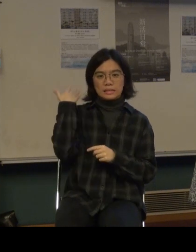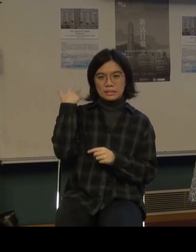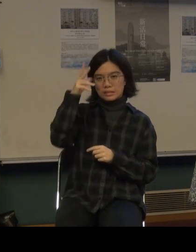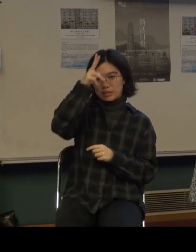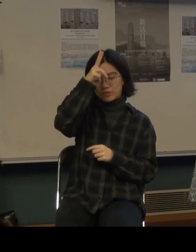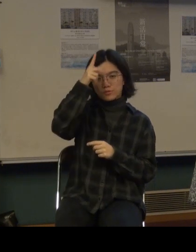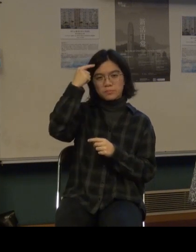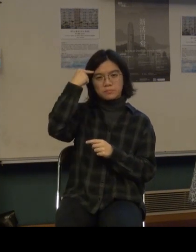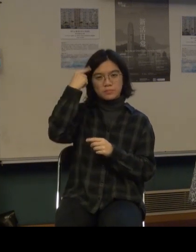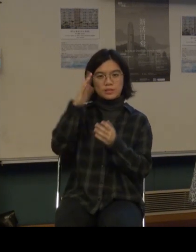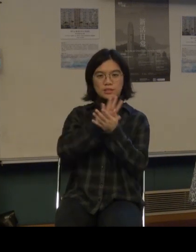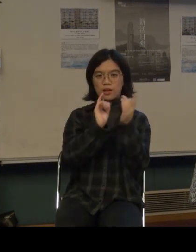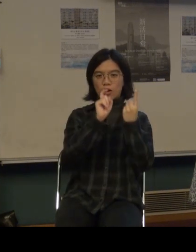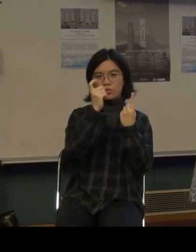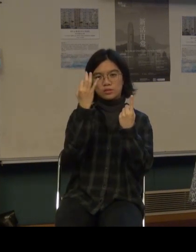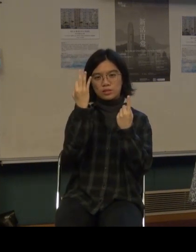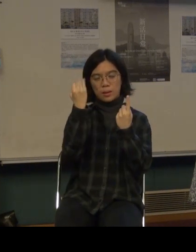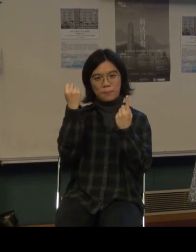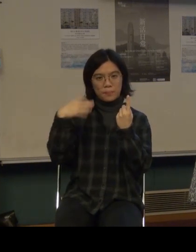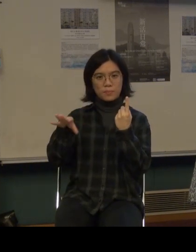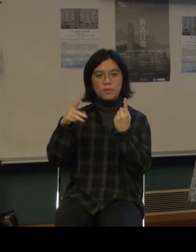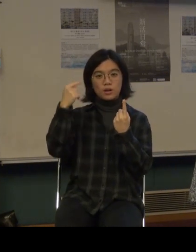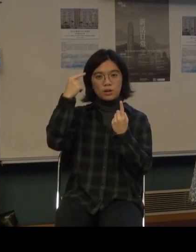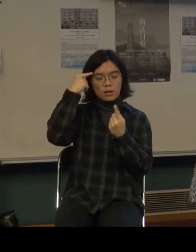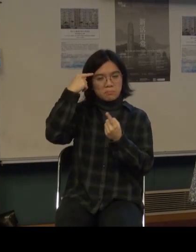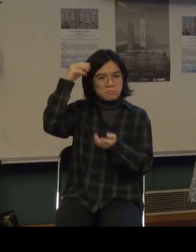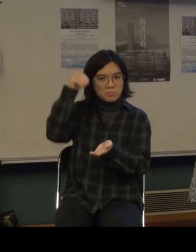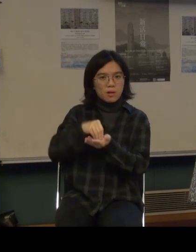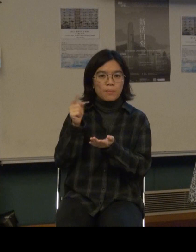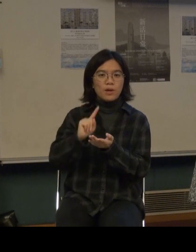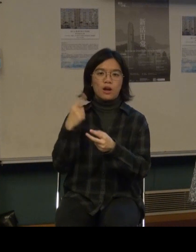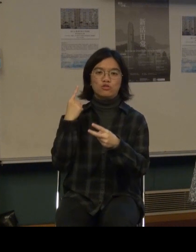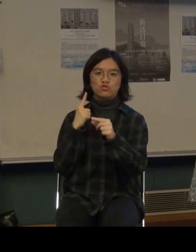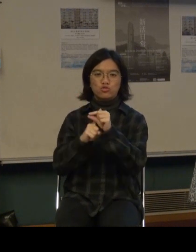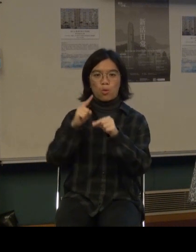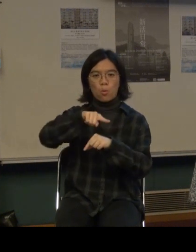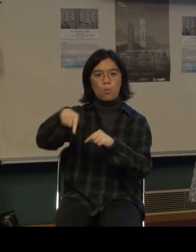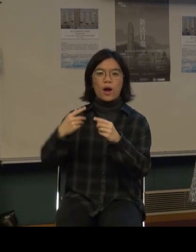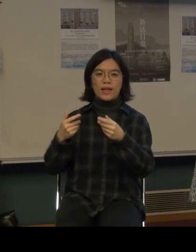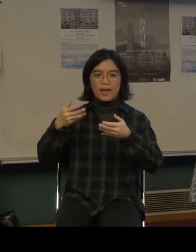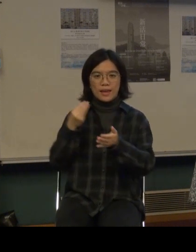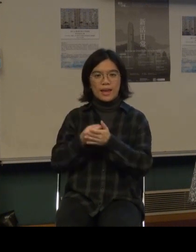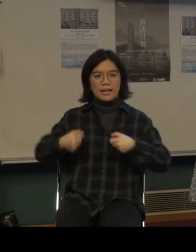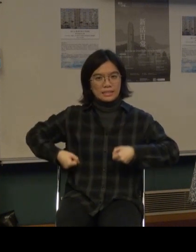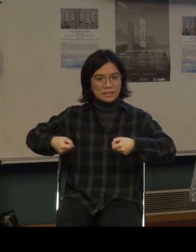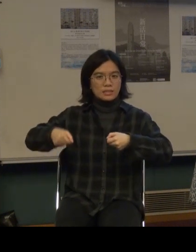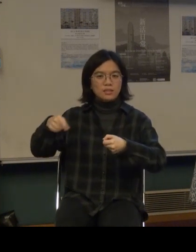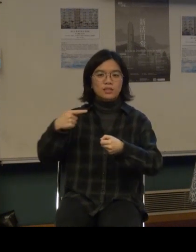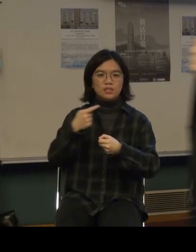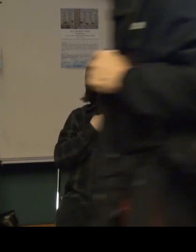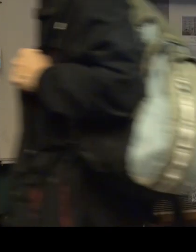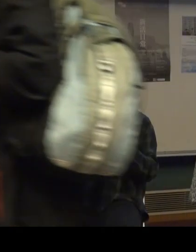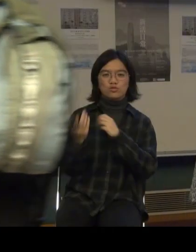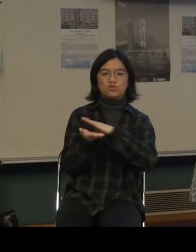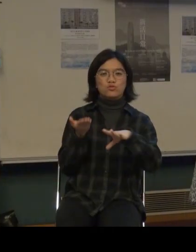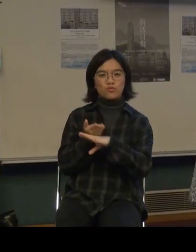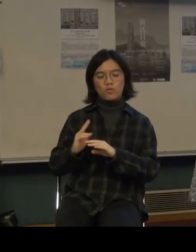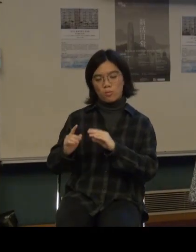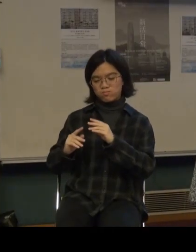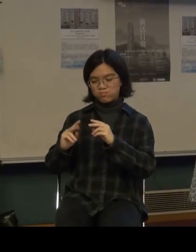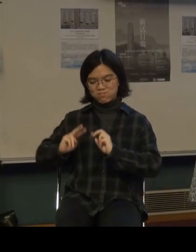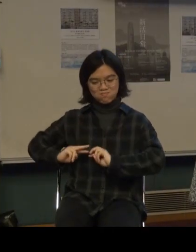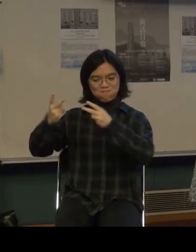實喺1930年代咧就決定咧去重建呢個中環街市。而佢決定重建中環街市咧有好多嘅原因嘅，其中一個原